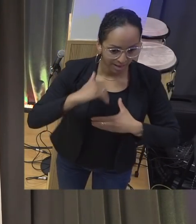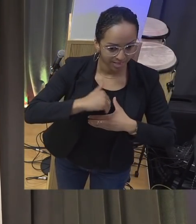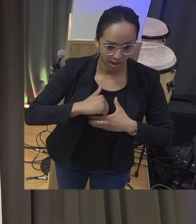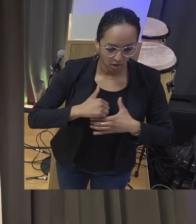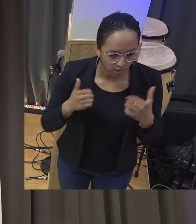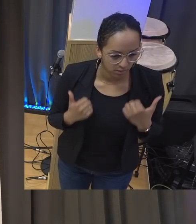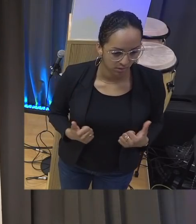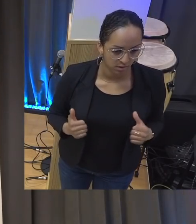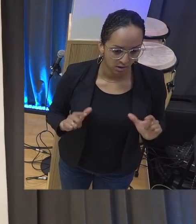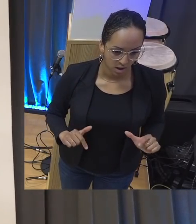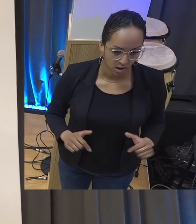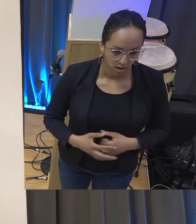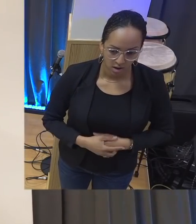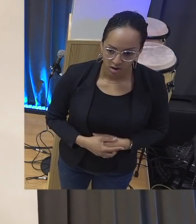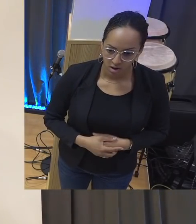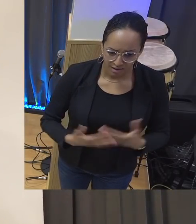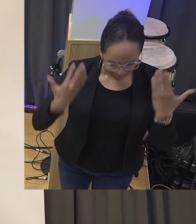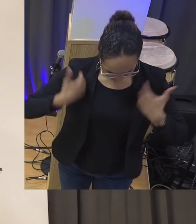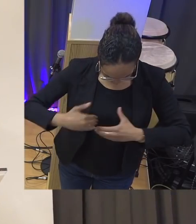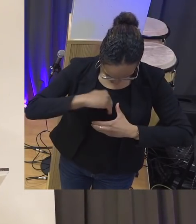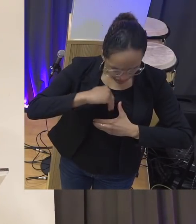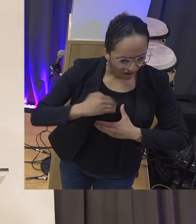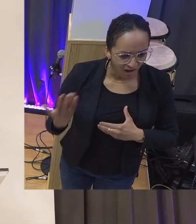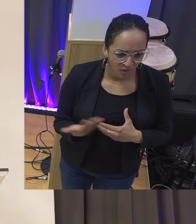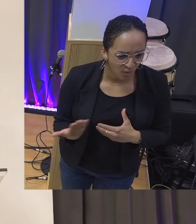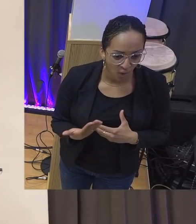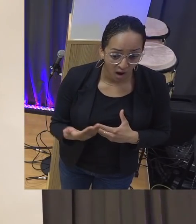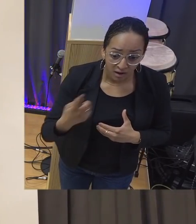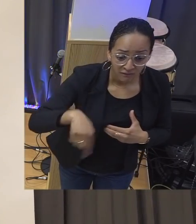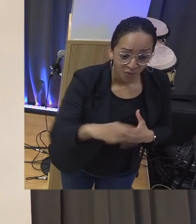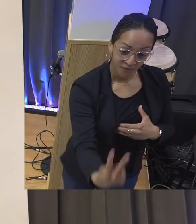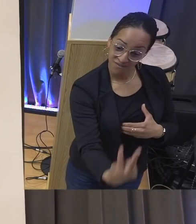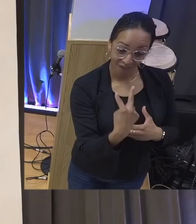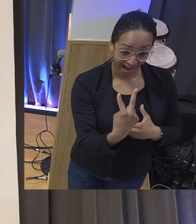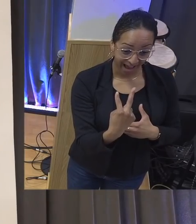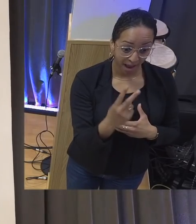L'homme intérieur, c'est le Saïd que vous ne voyez pas.